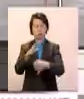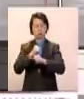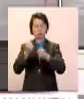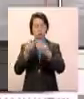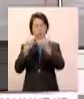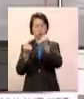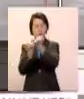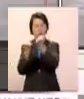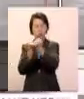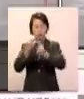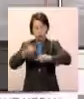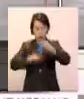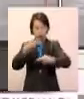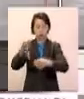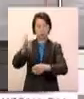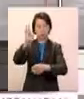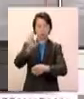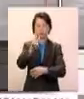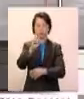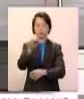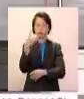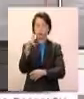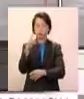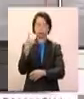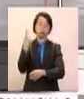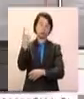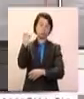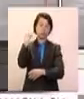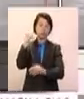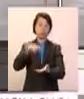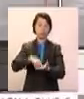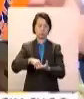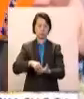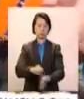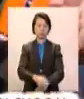pada proses pemilihan PKR 2018 baru-baru ini.